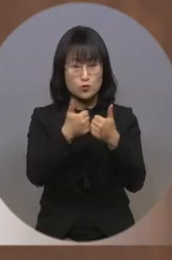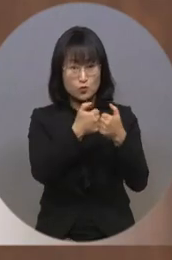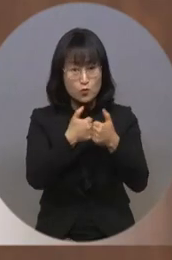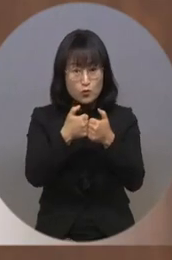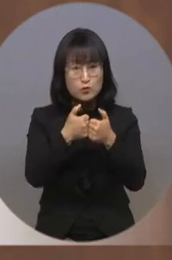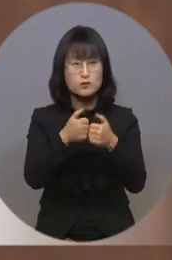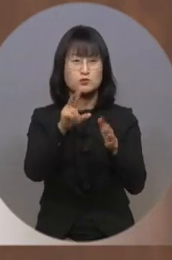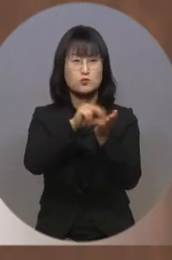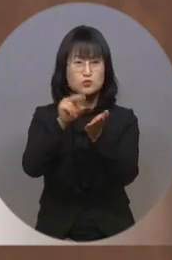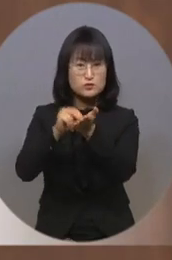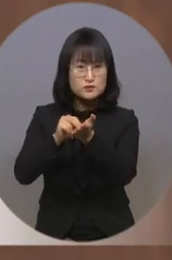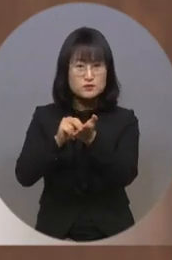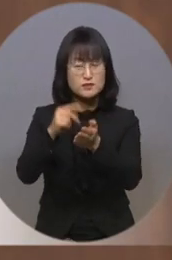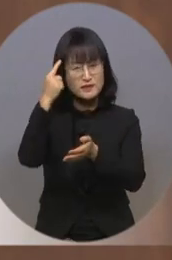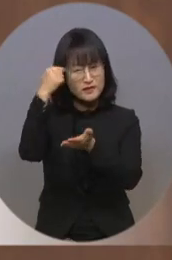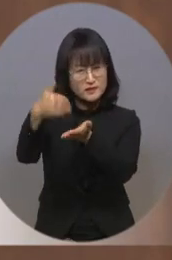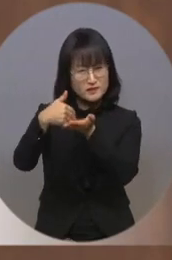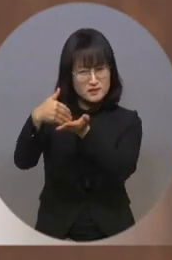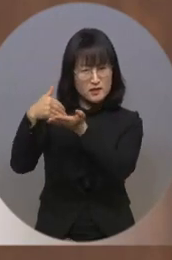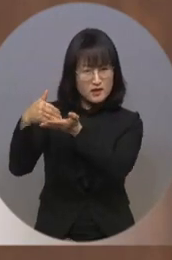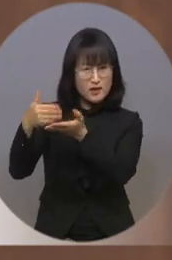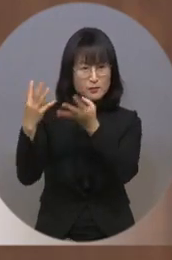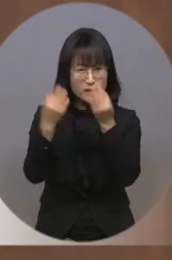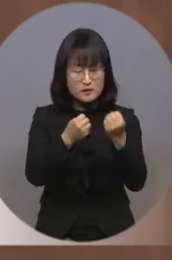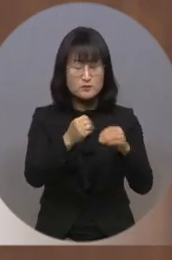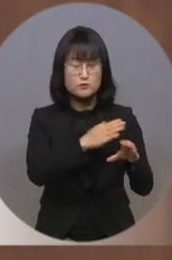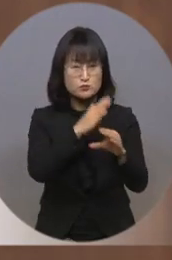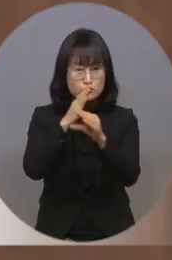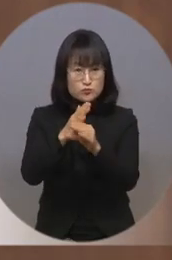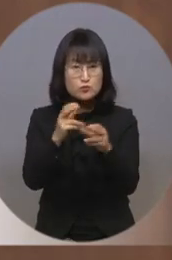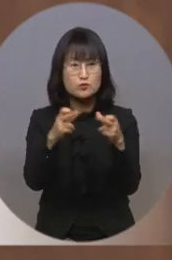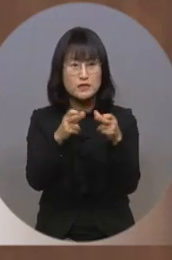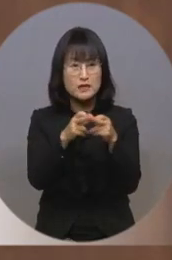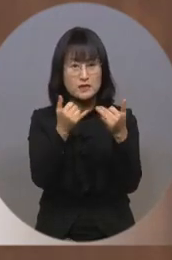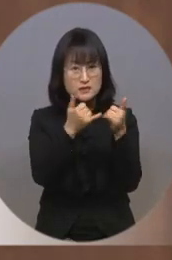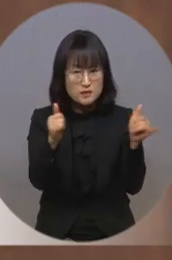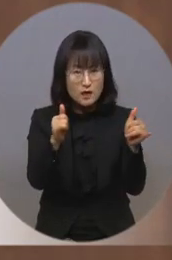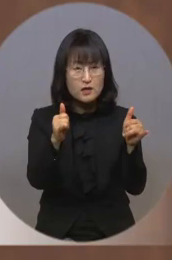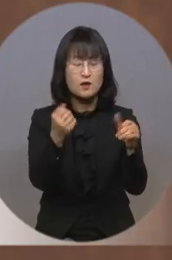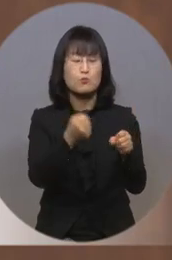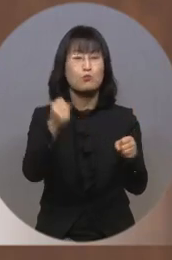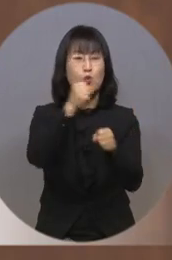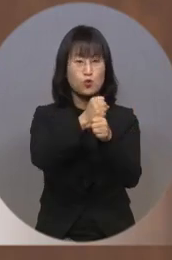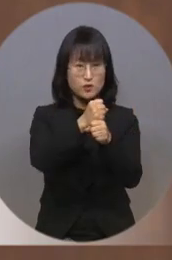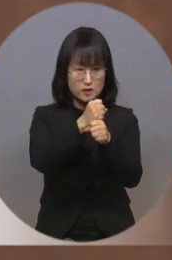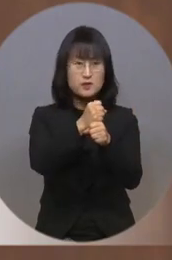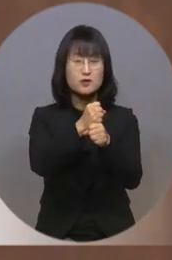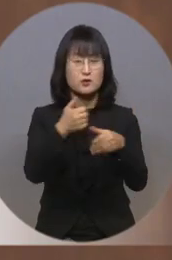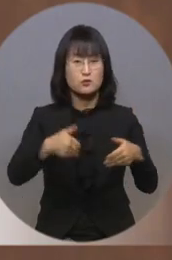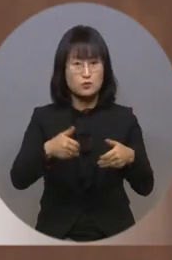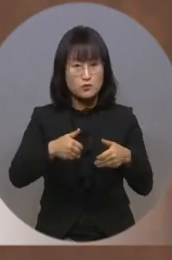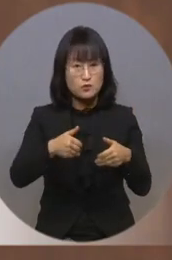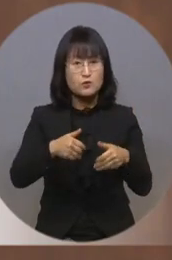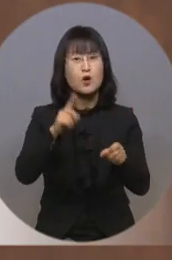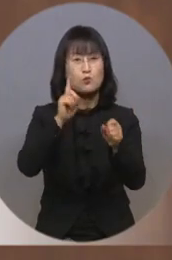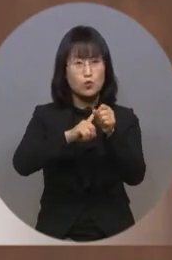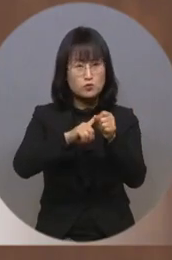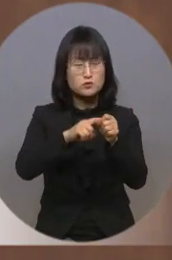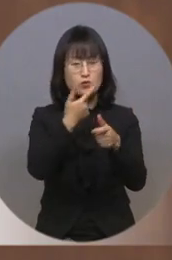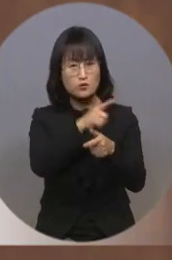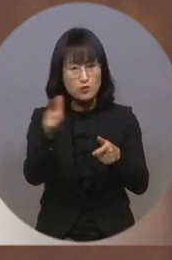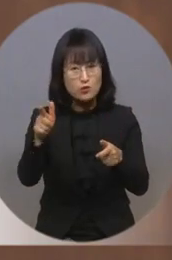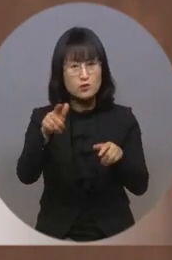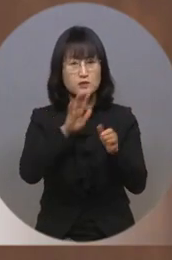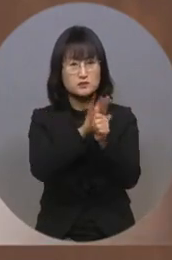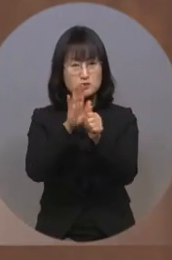다양한 의견이 제시되고 중도장애인을 위한 사회복지 시스템 구축을 위한 필요성을 인식하여 체계적인